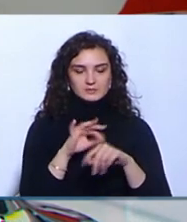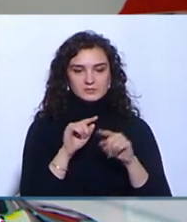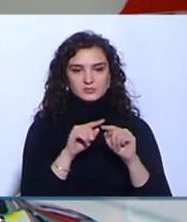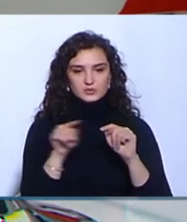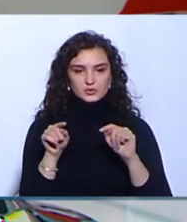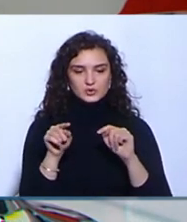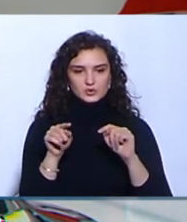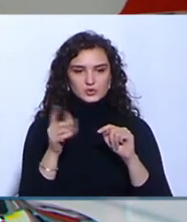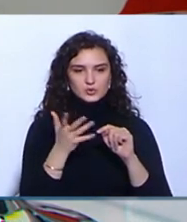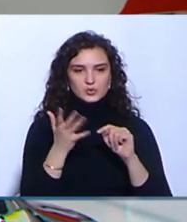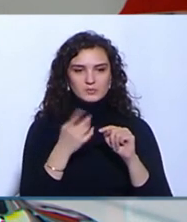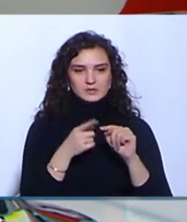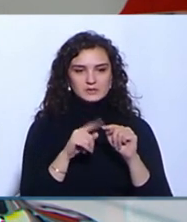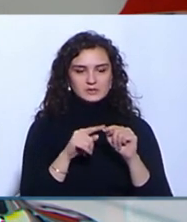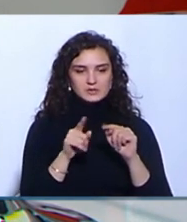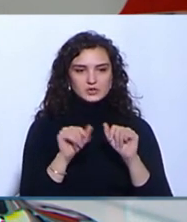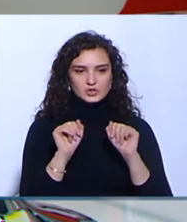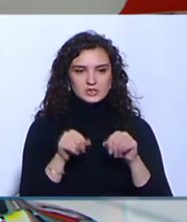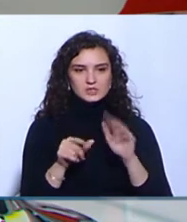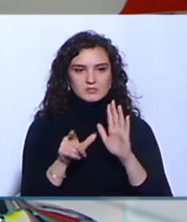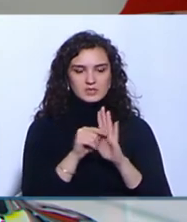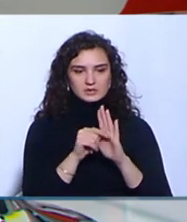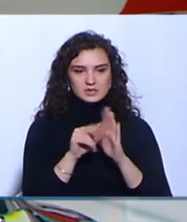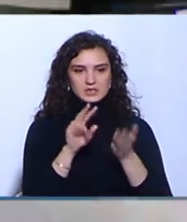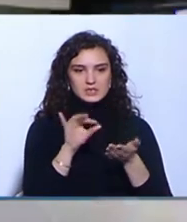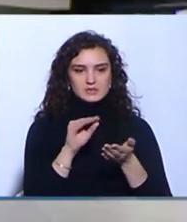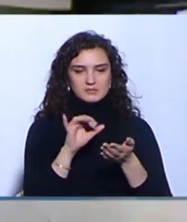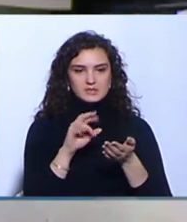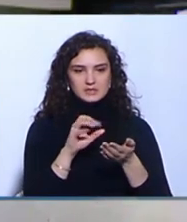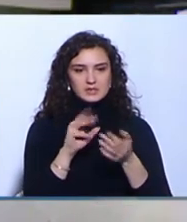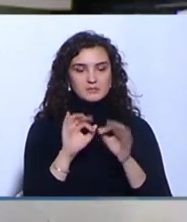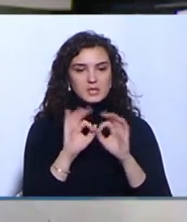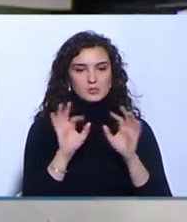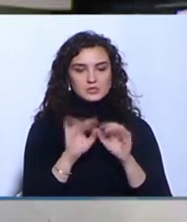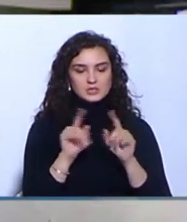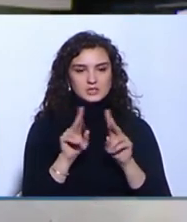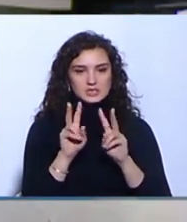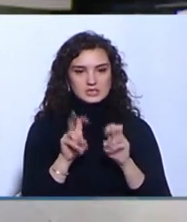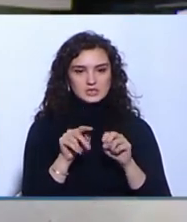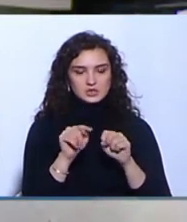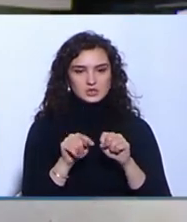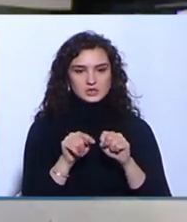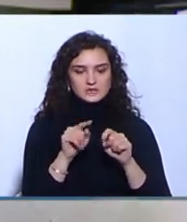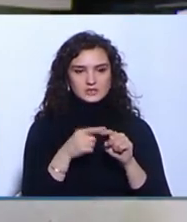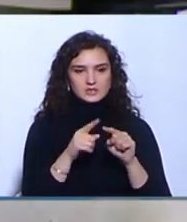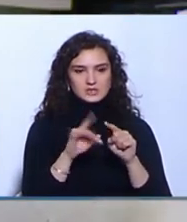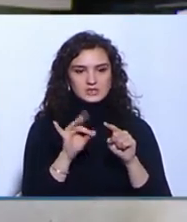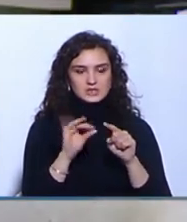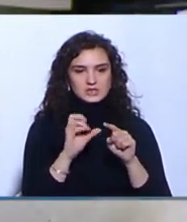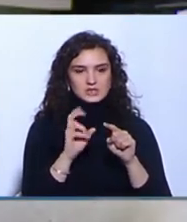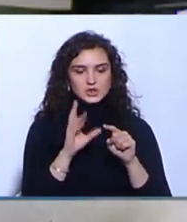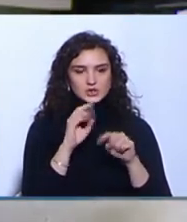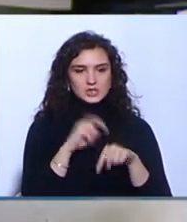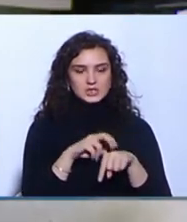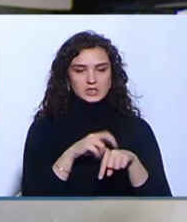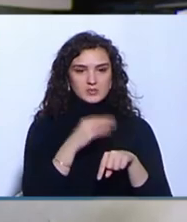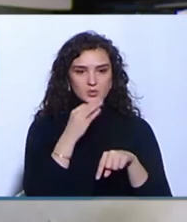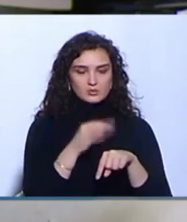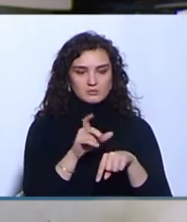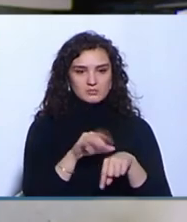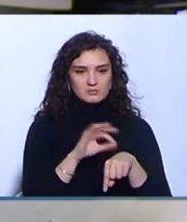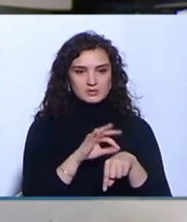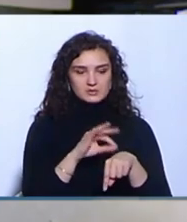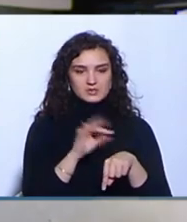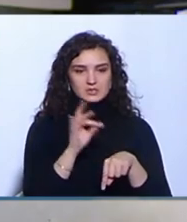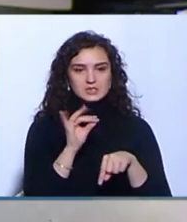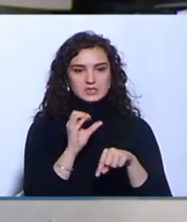შორის, რომელსაც შეიძლება ახდეს ლიმფედემა. აუხსნას, რას ნიშნავს ეს ლიმფედემის რისკი. როცა ექიმი ეუბნება პაციენტს, რომ